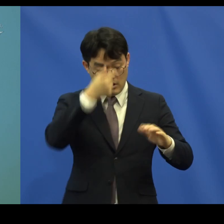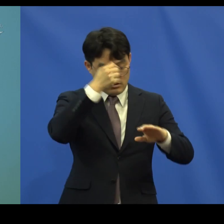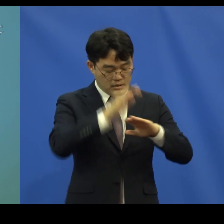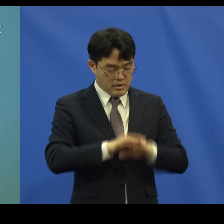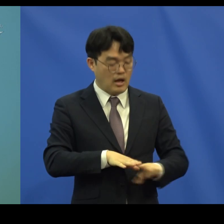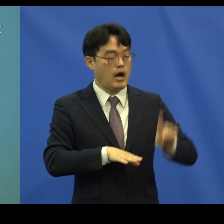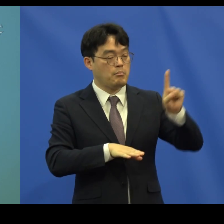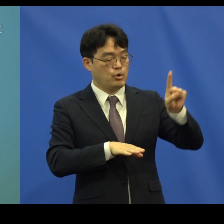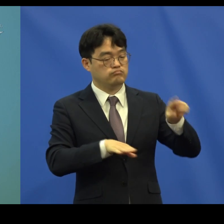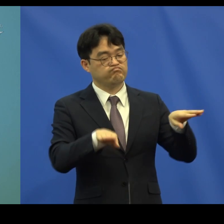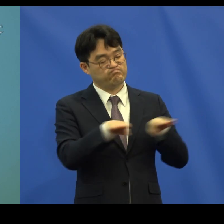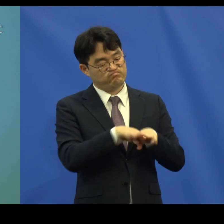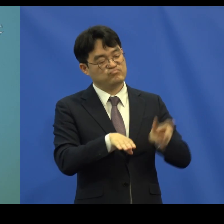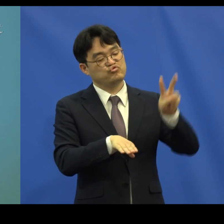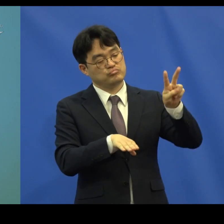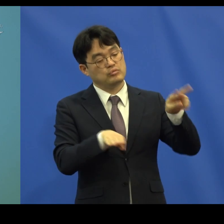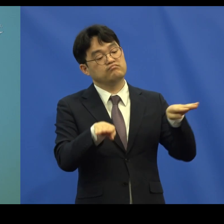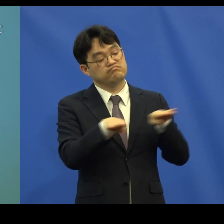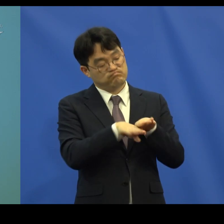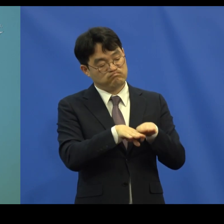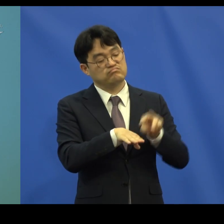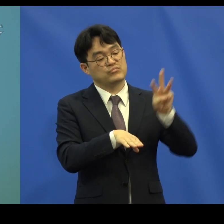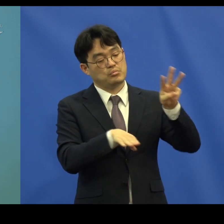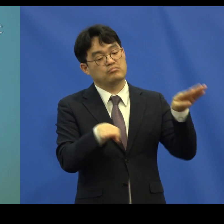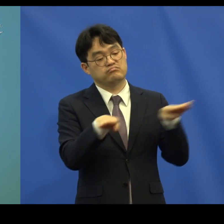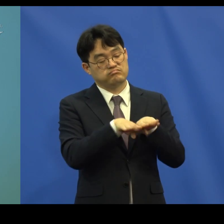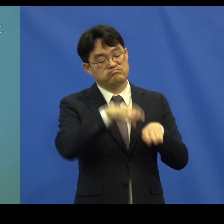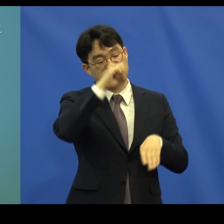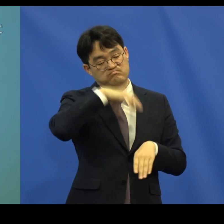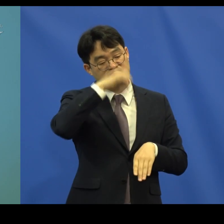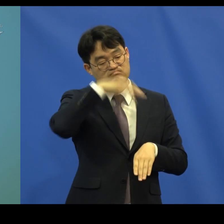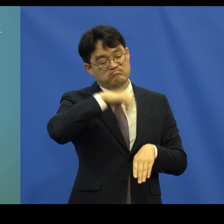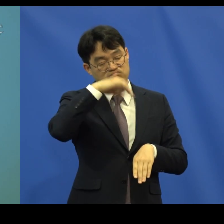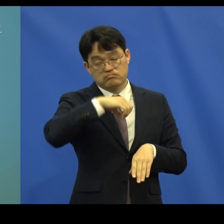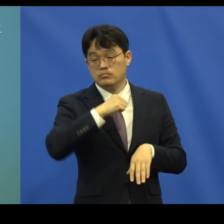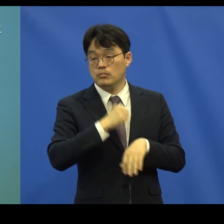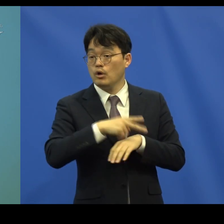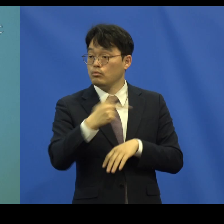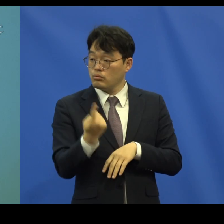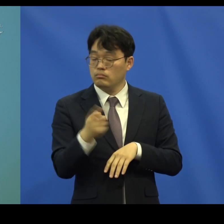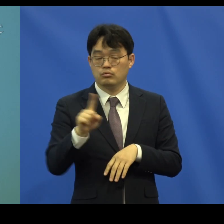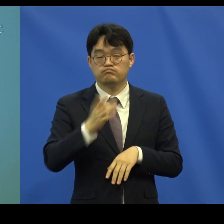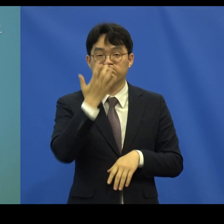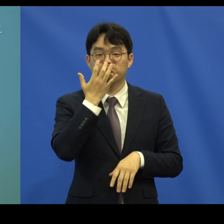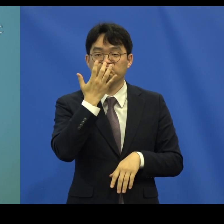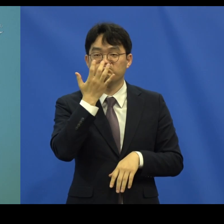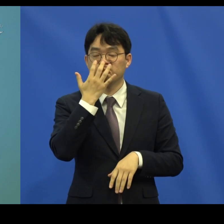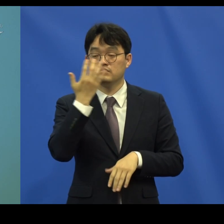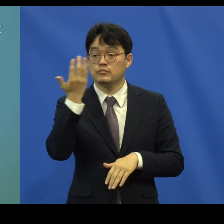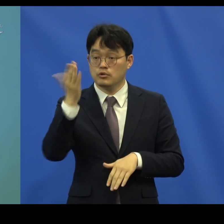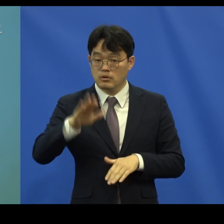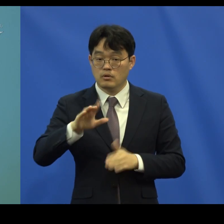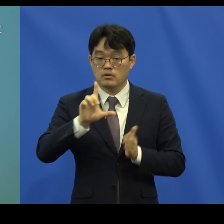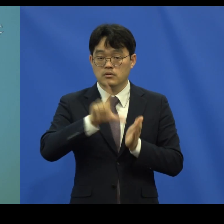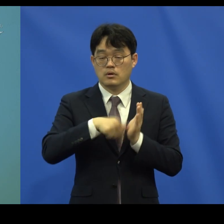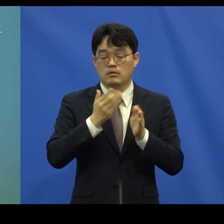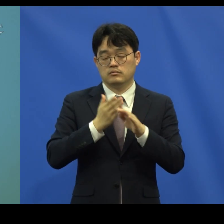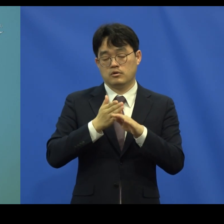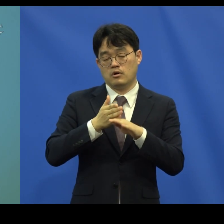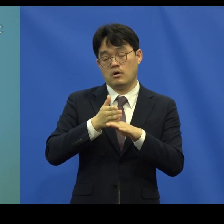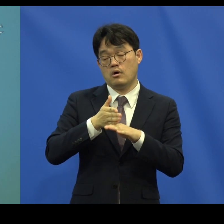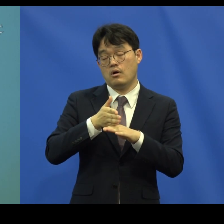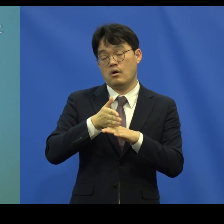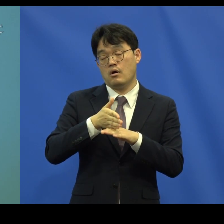신앙생활을 해도 별 문제는 없어요. 근데 이게 서서히 무너진다는 거예요. 서서히 무너진다. 조금씩